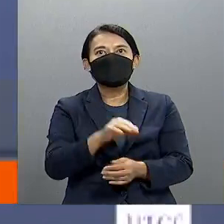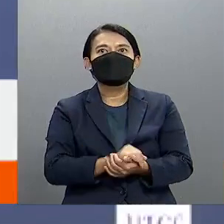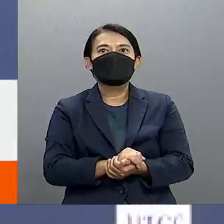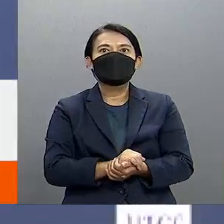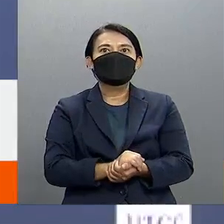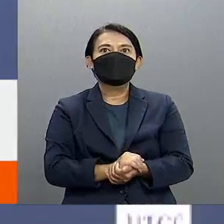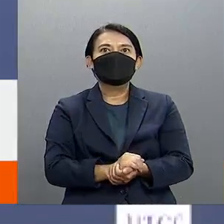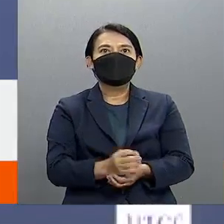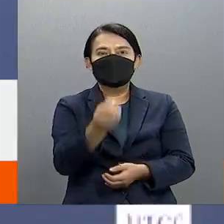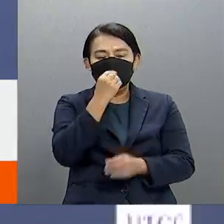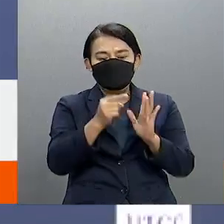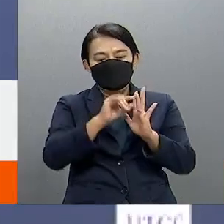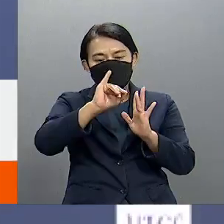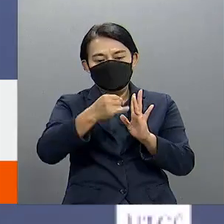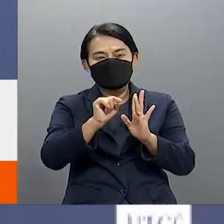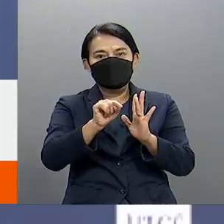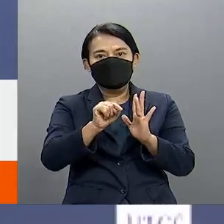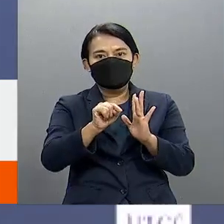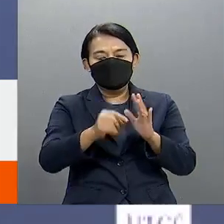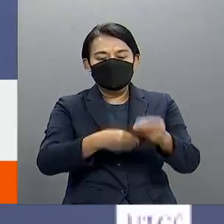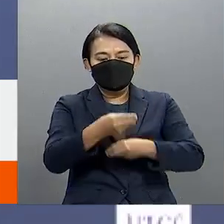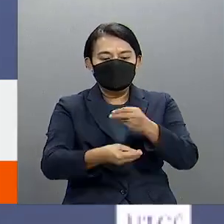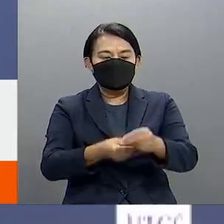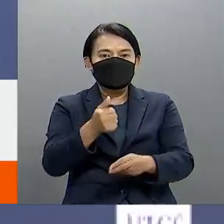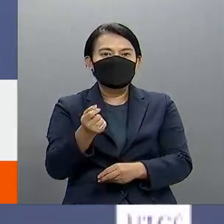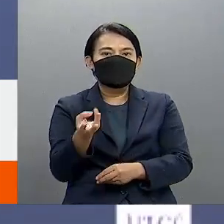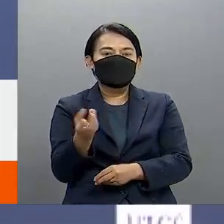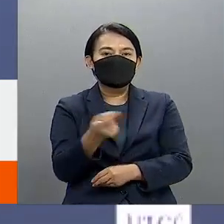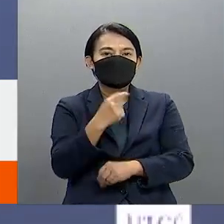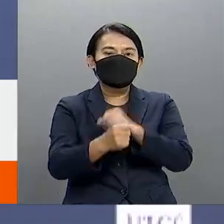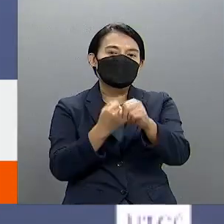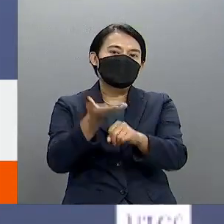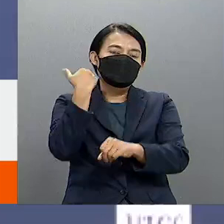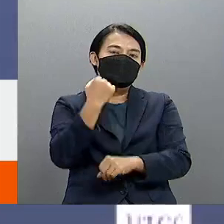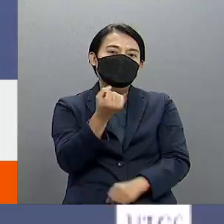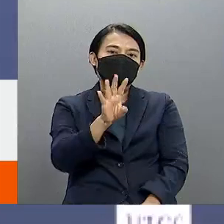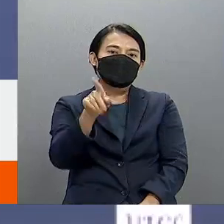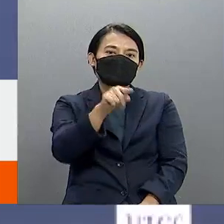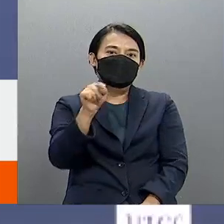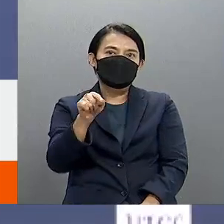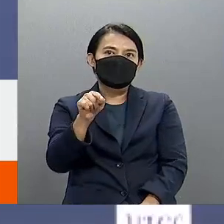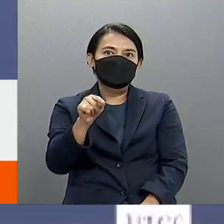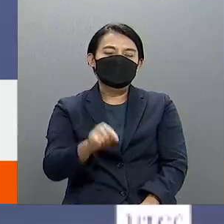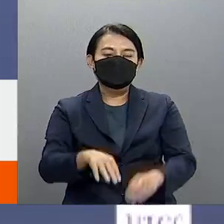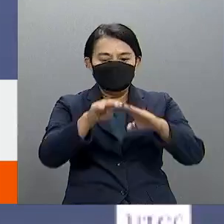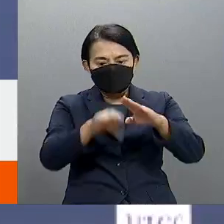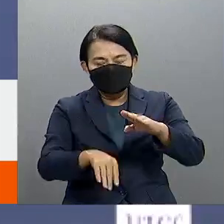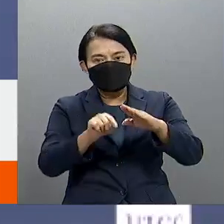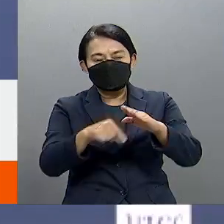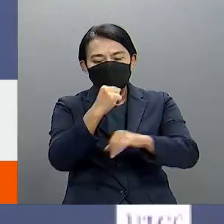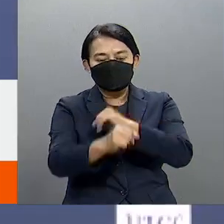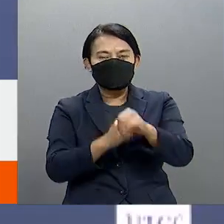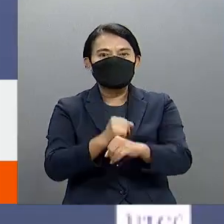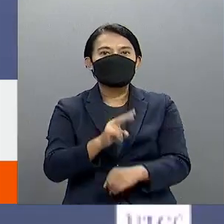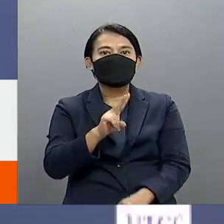ต่ำนะครับกว่าปีแล้วประมาณ 14% คือขยายตัวติดลบ 14% และต่ำสุดในรอบที่ทำการสำรวจแต่ปี51ยังเป็นบรรยาก